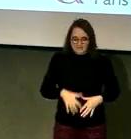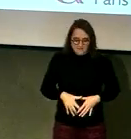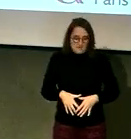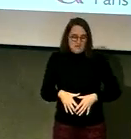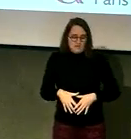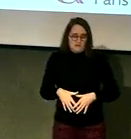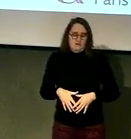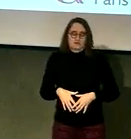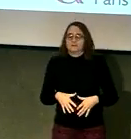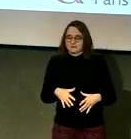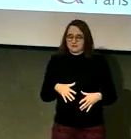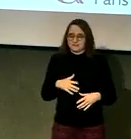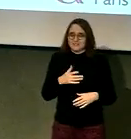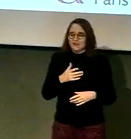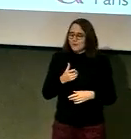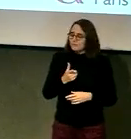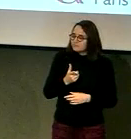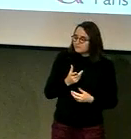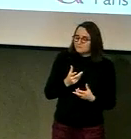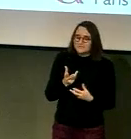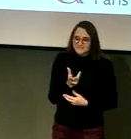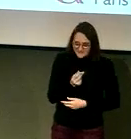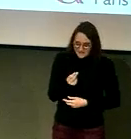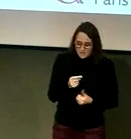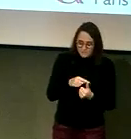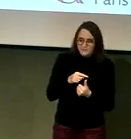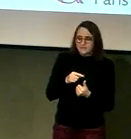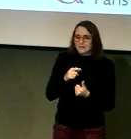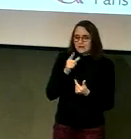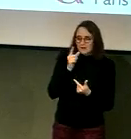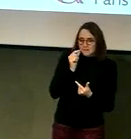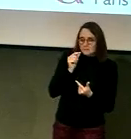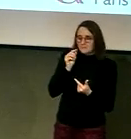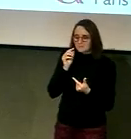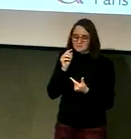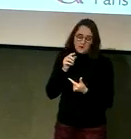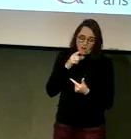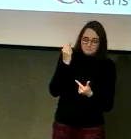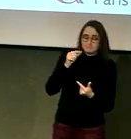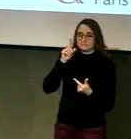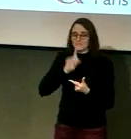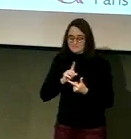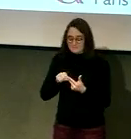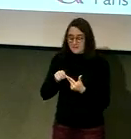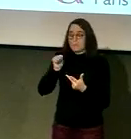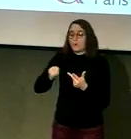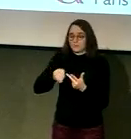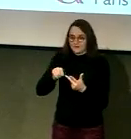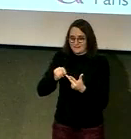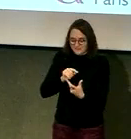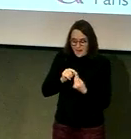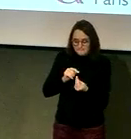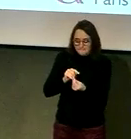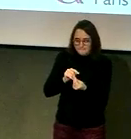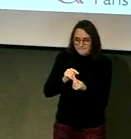ça va être une rupture dans cette triade autour du produit. Il y a l'homme, il y a la femme, il y a le produit. Et puis